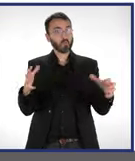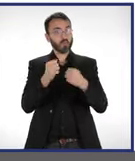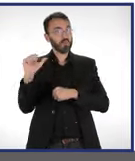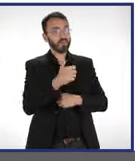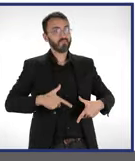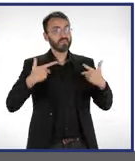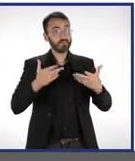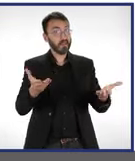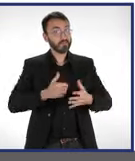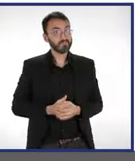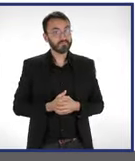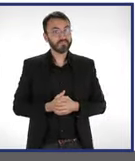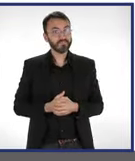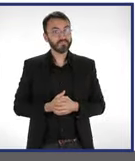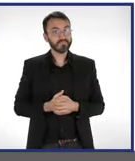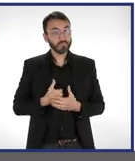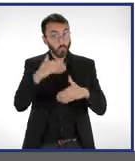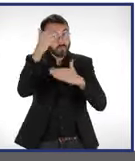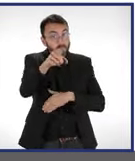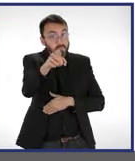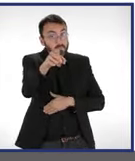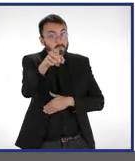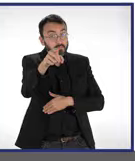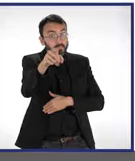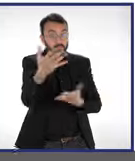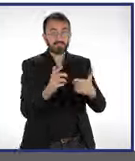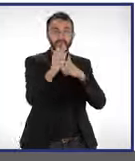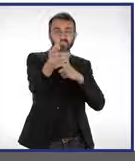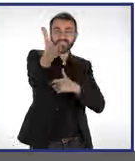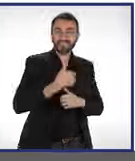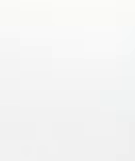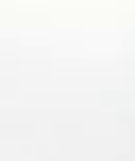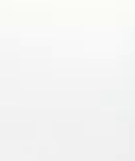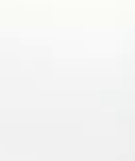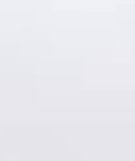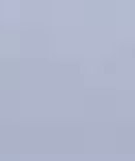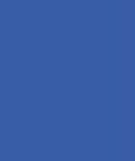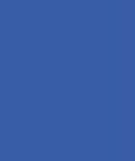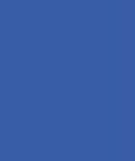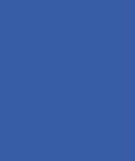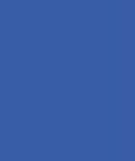ça peut vous sauver la vie. Alors je compte sur vous. C'est à votre tour maintenant.